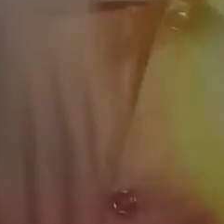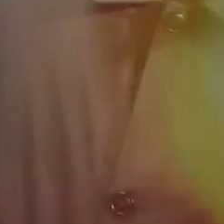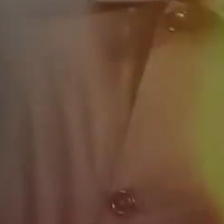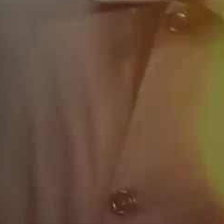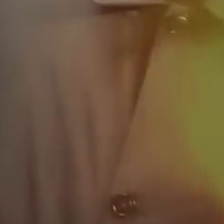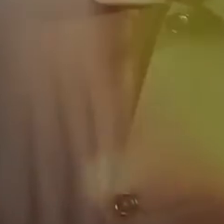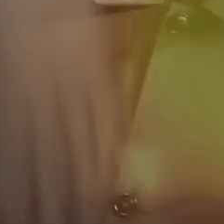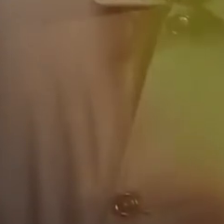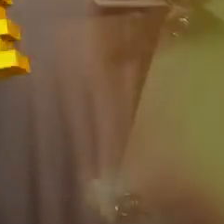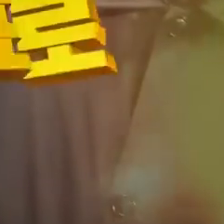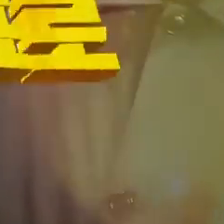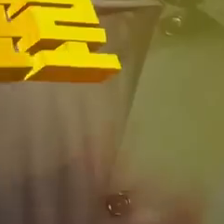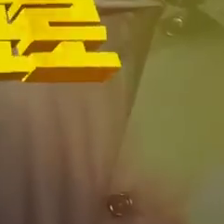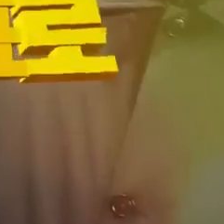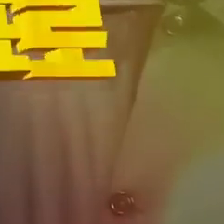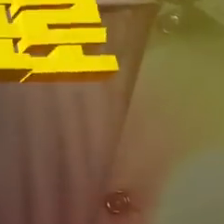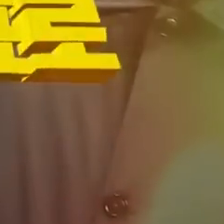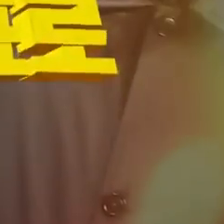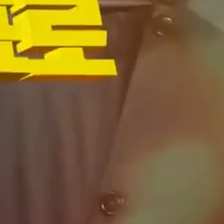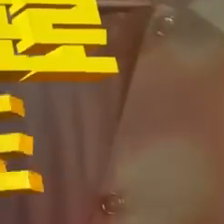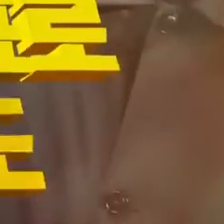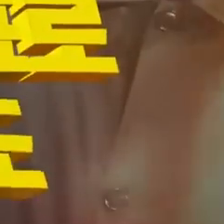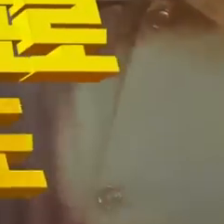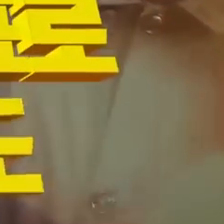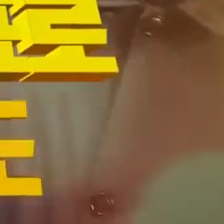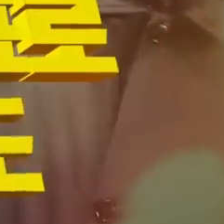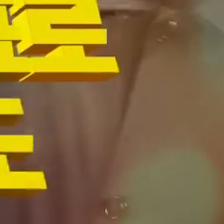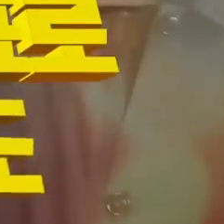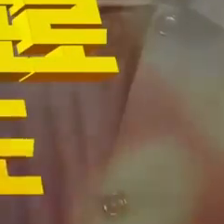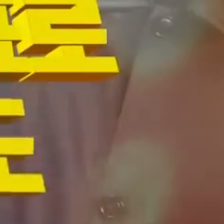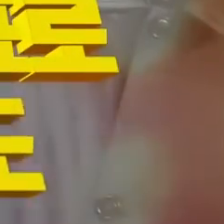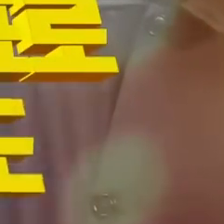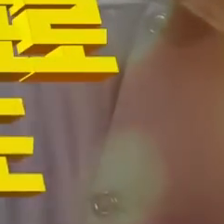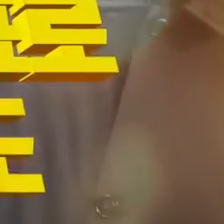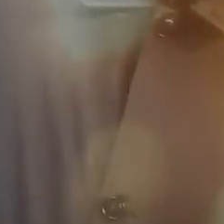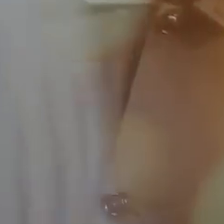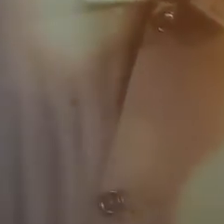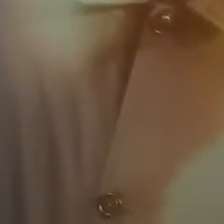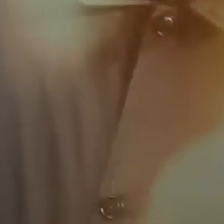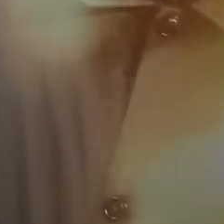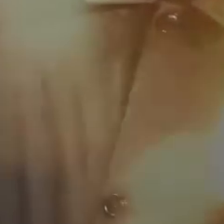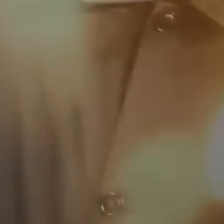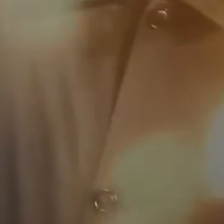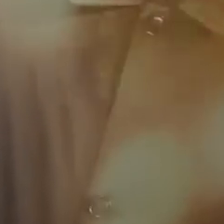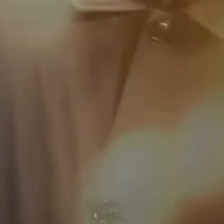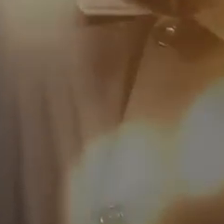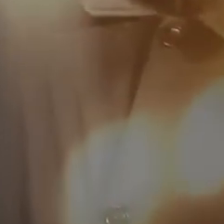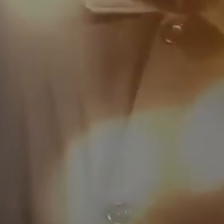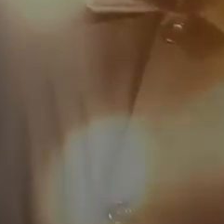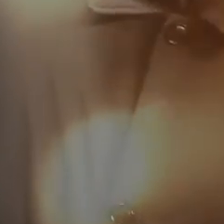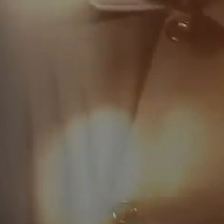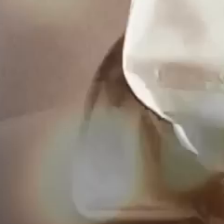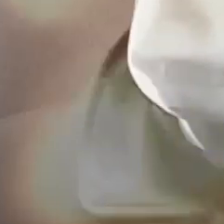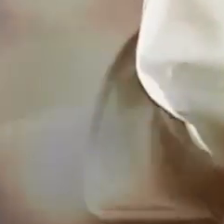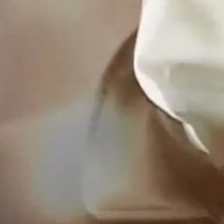저는 100% 당원 투표로 당대표를 결정해도 무방하다 이렇게